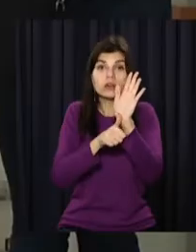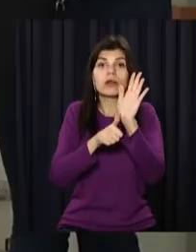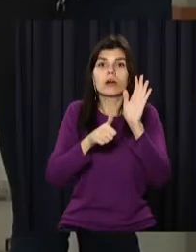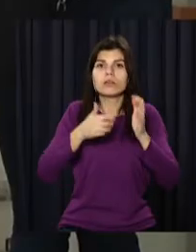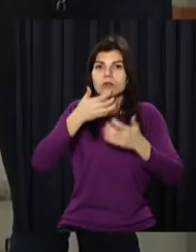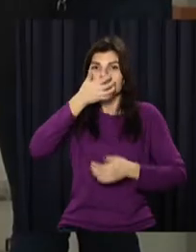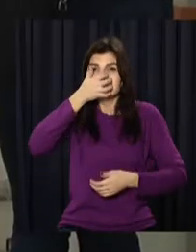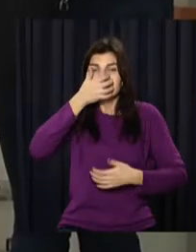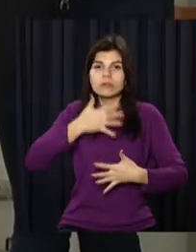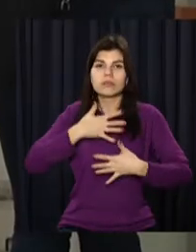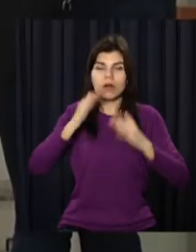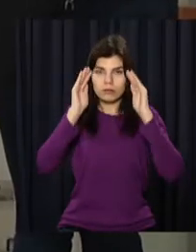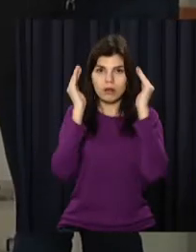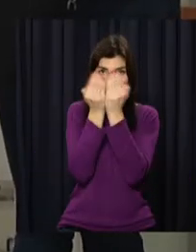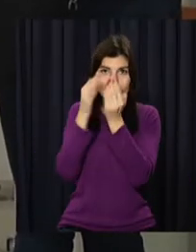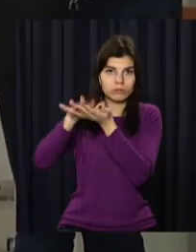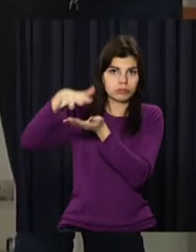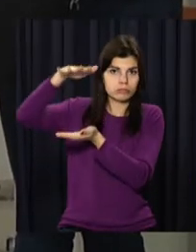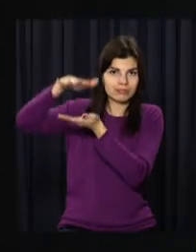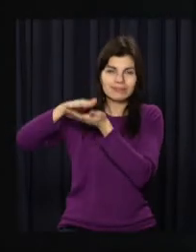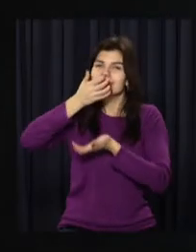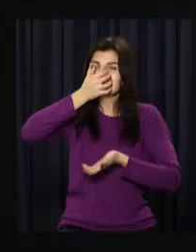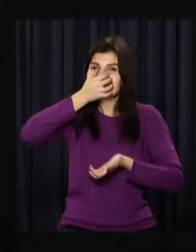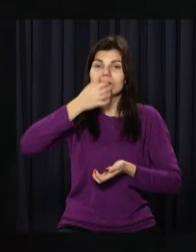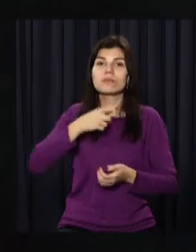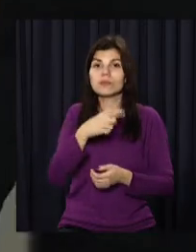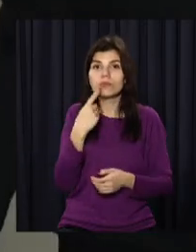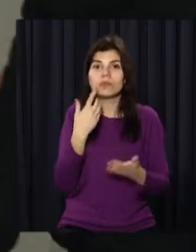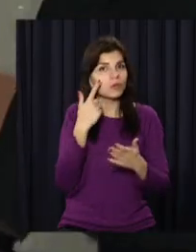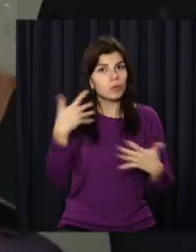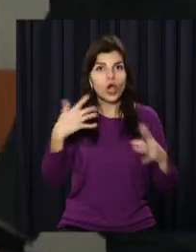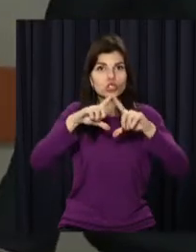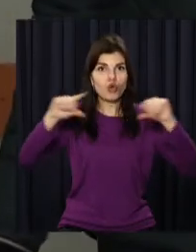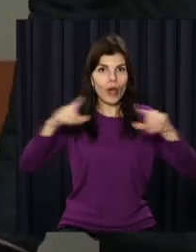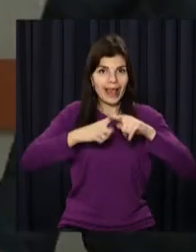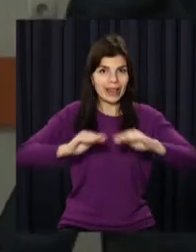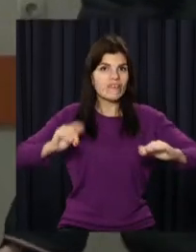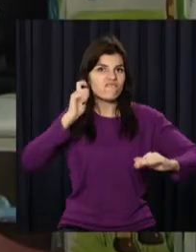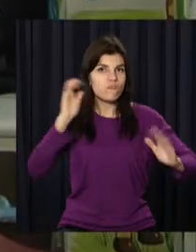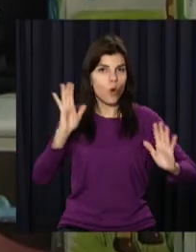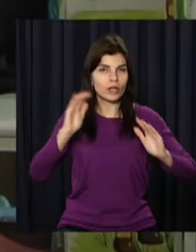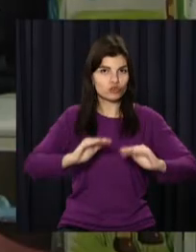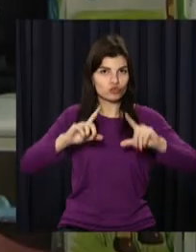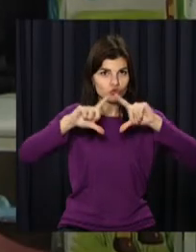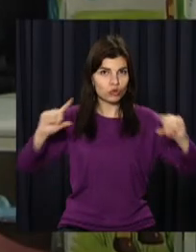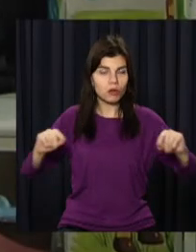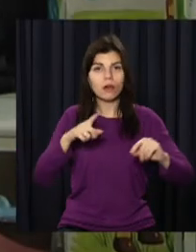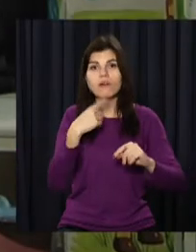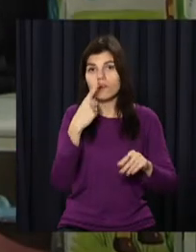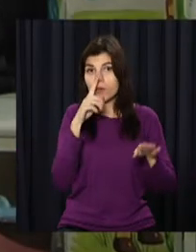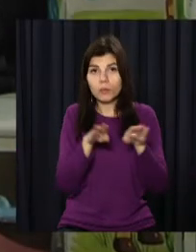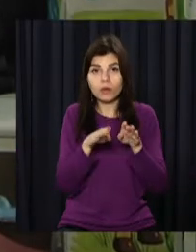Серед інфікованих переважають школярі, говорять медики. Крім того, порівняно з аналогічним періодом 2021